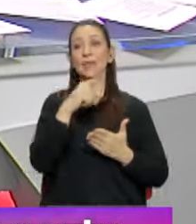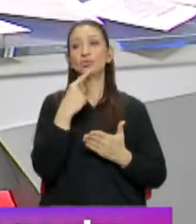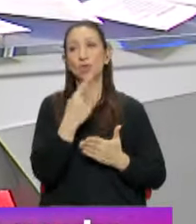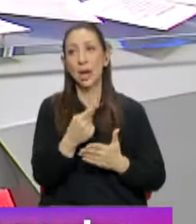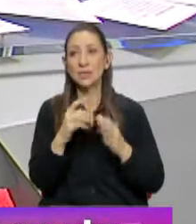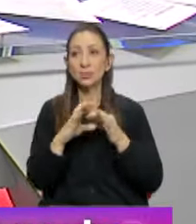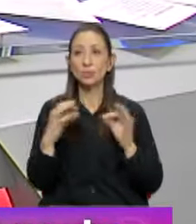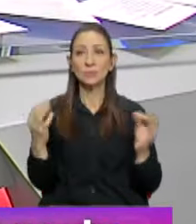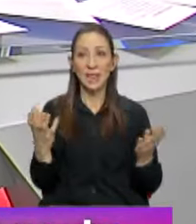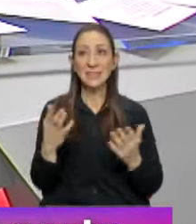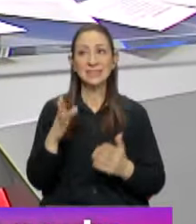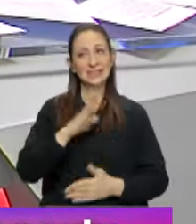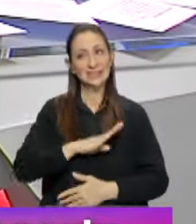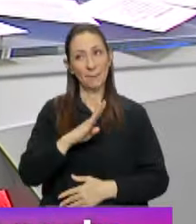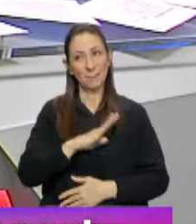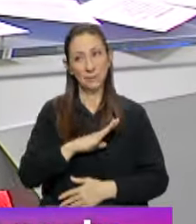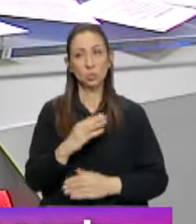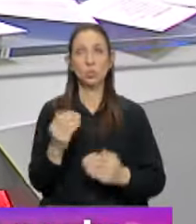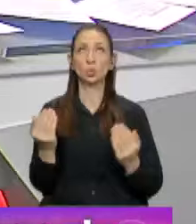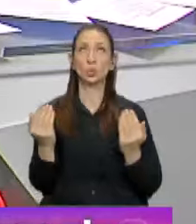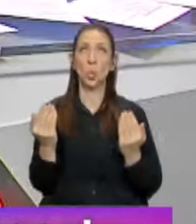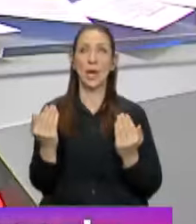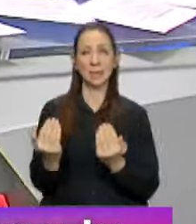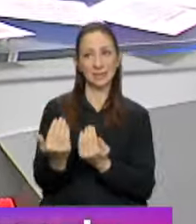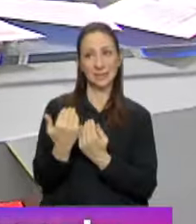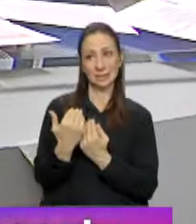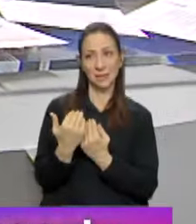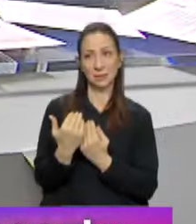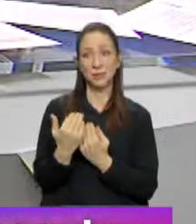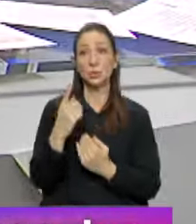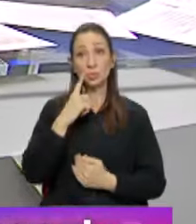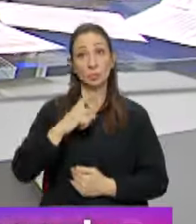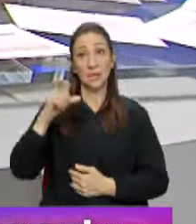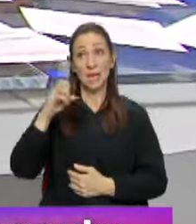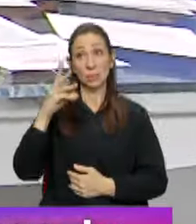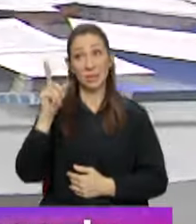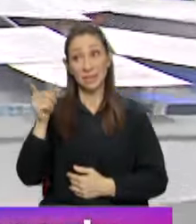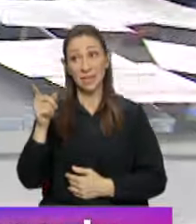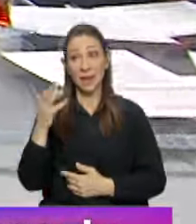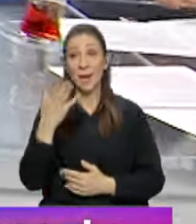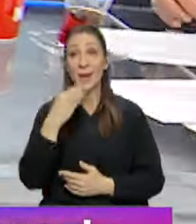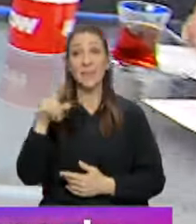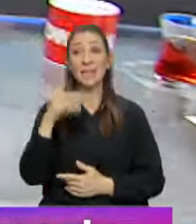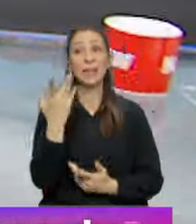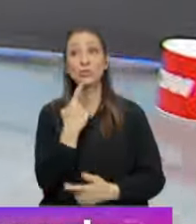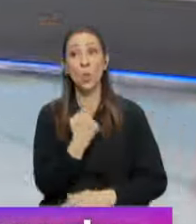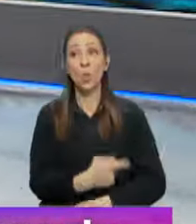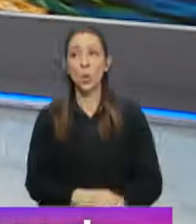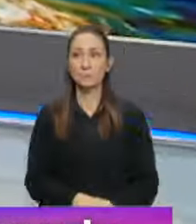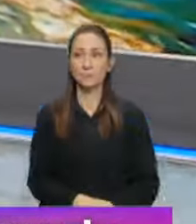söylenen sözler sabır, dua, destek yönünde geliyor Cumhurbaşkanı Erdoğan'dan. Ama emekli ne söylüyor?